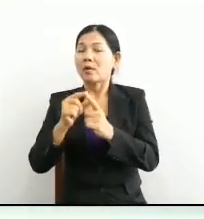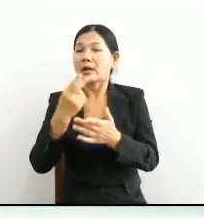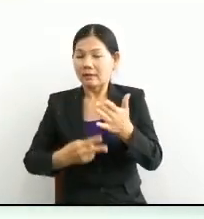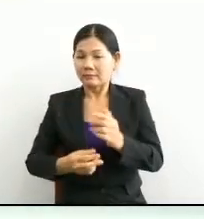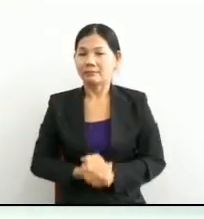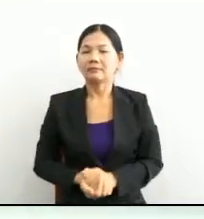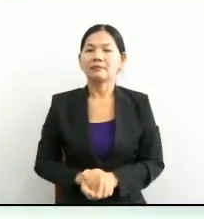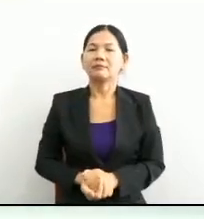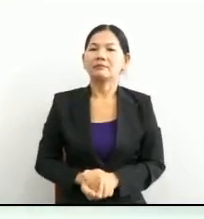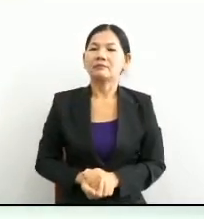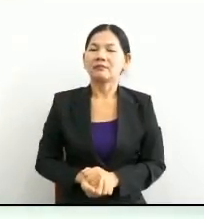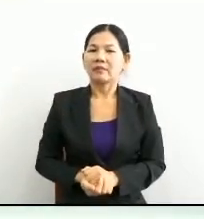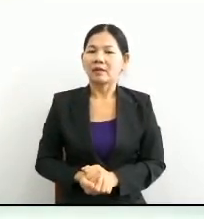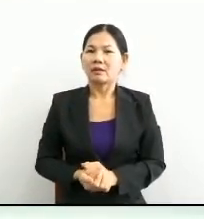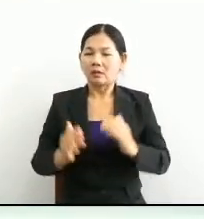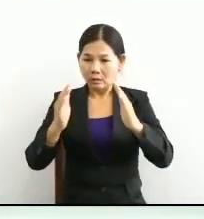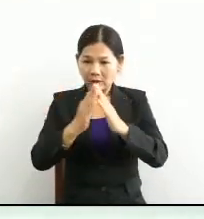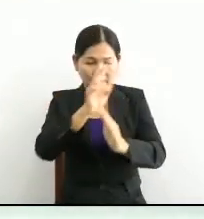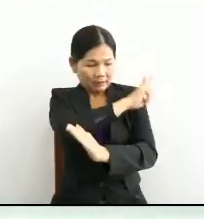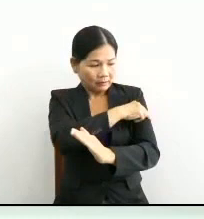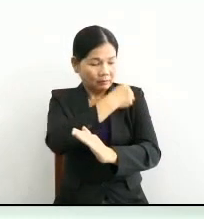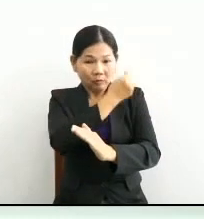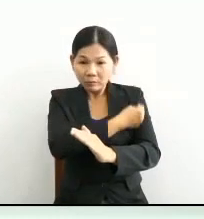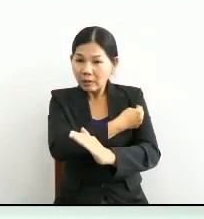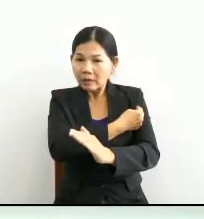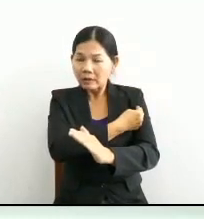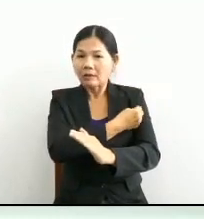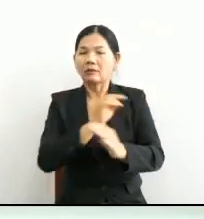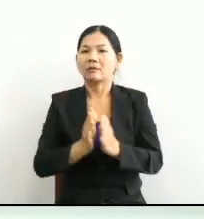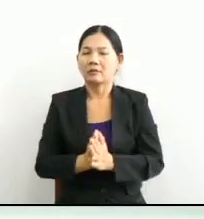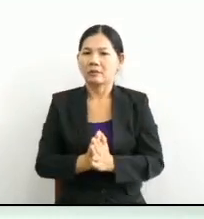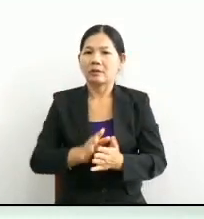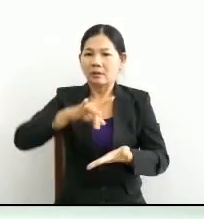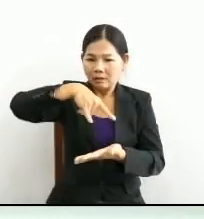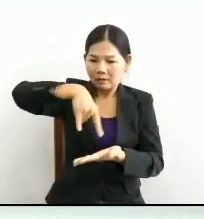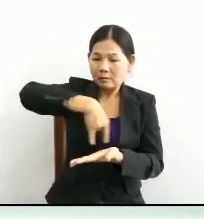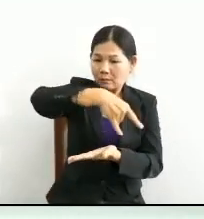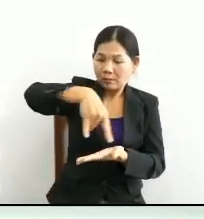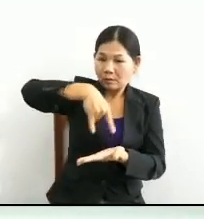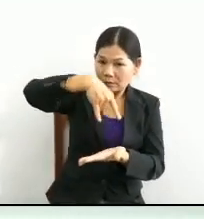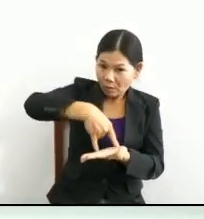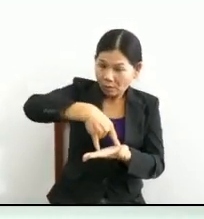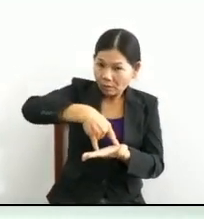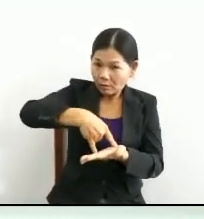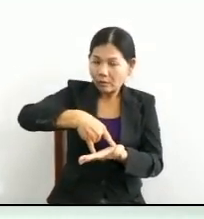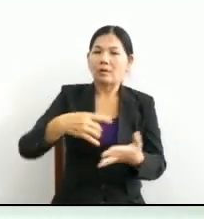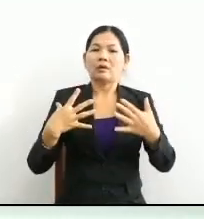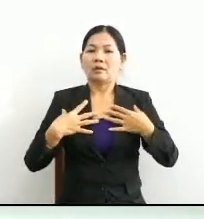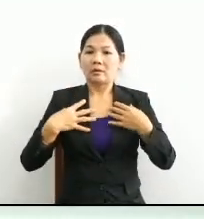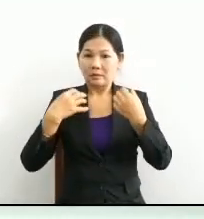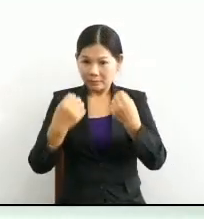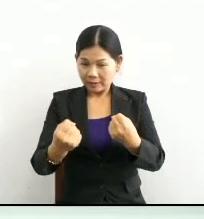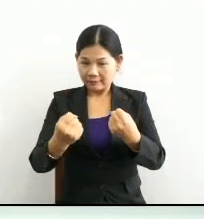trái là nè mình ti pè thông thông nó cái hai thá mình đôi sọc cặp hiếm nè con nè cha mình đôi sọc